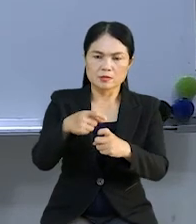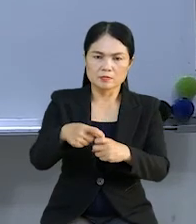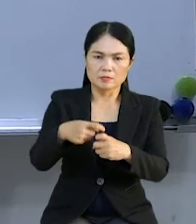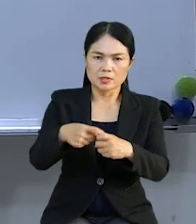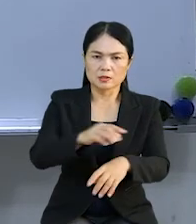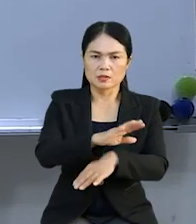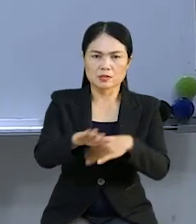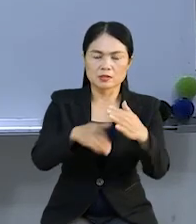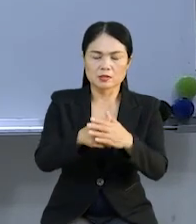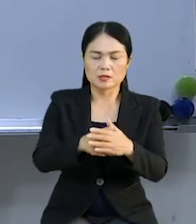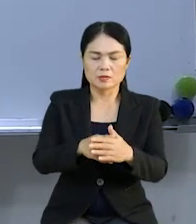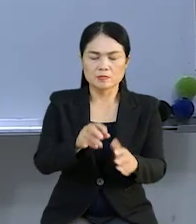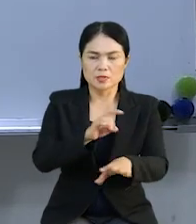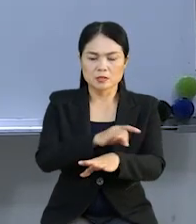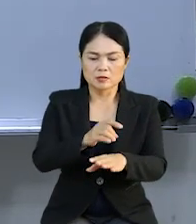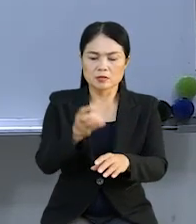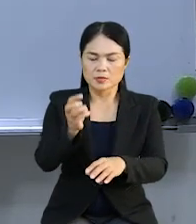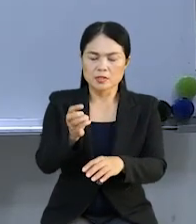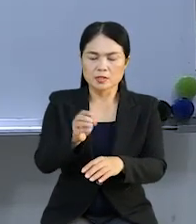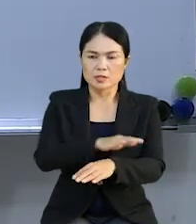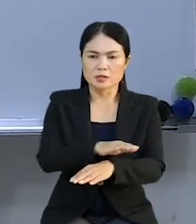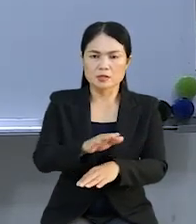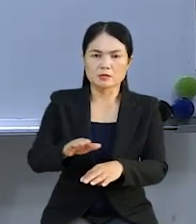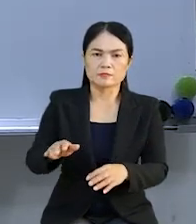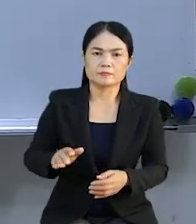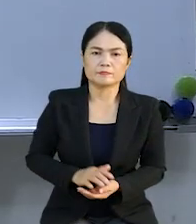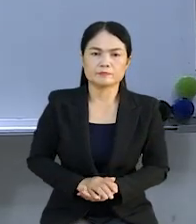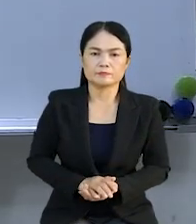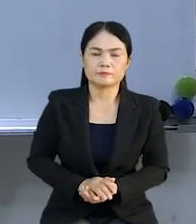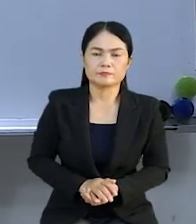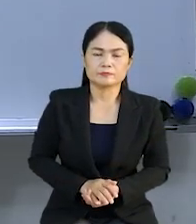ขี่ยโรครู้ตกไปบันเตยโกน